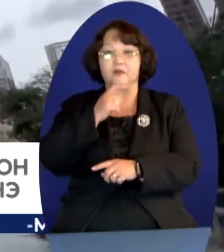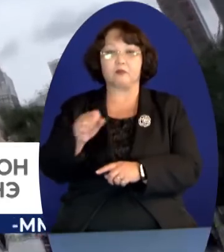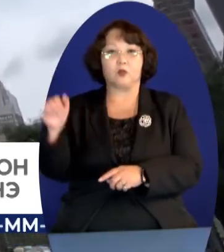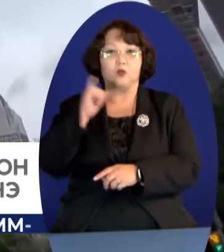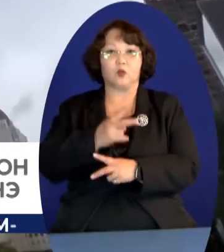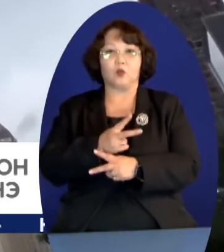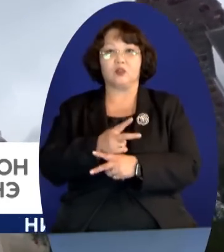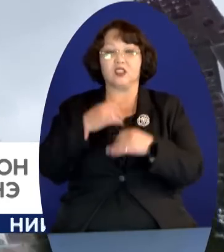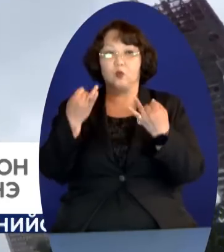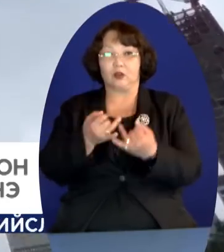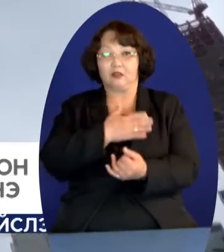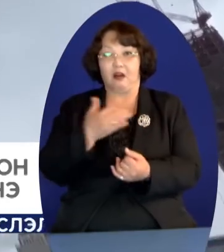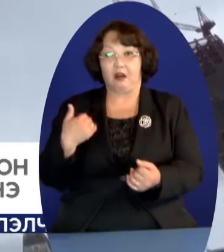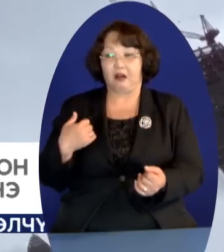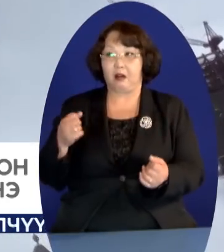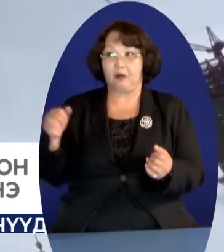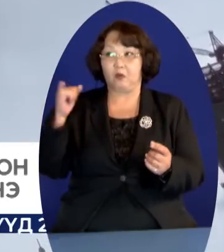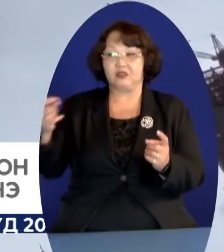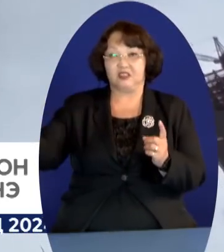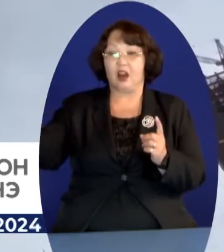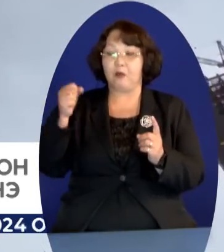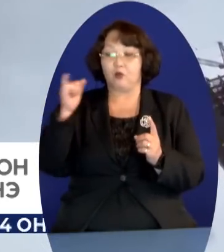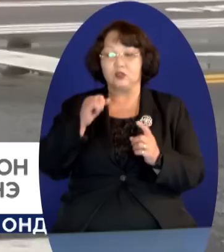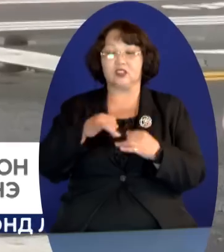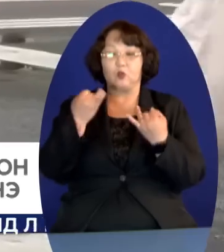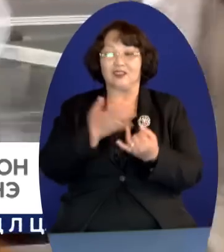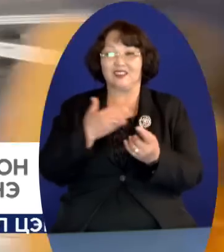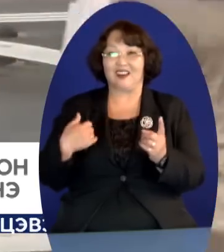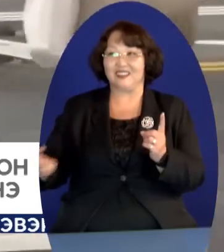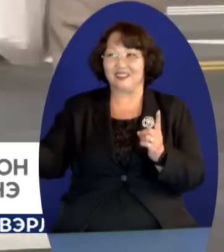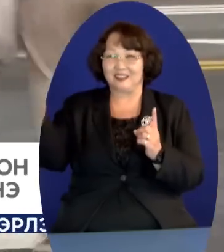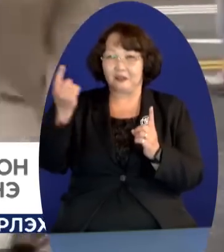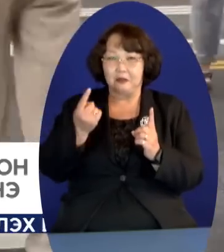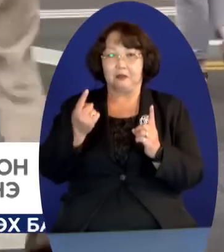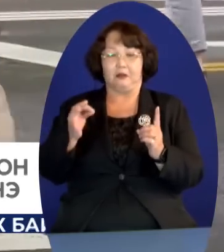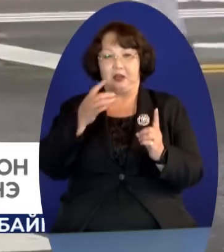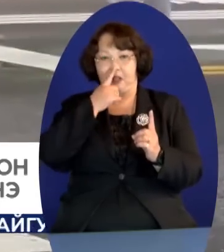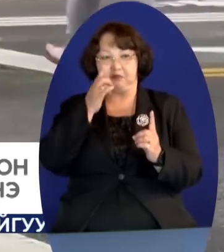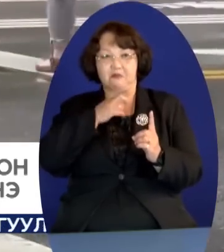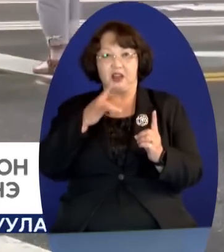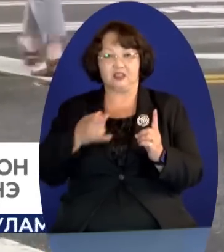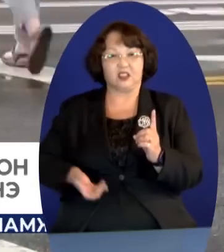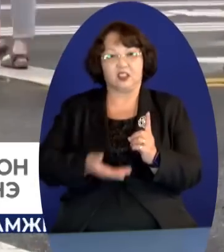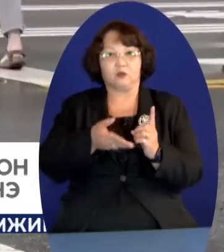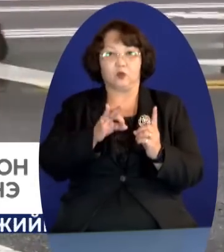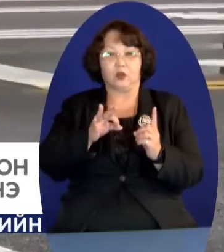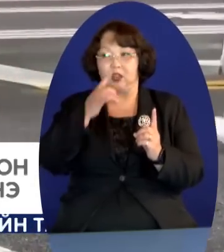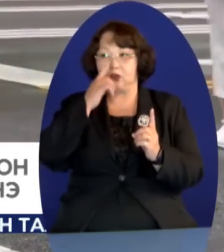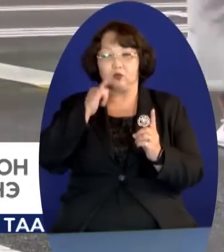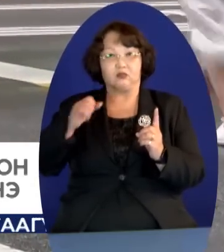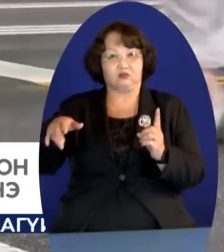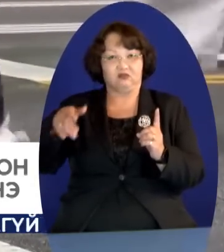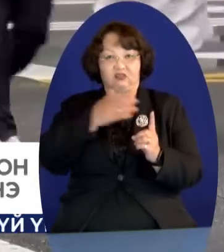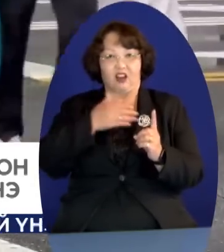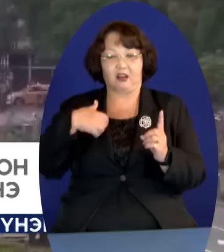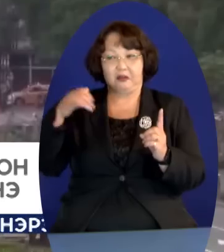хууль тогтоох байгууллагын дарга айлчлал гэдэг Хятадын хувьд хүлэн зөвшөөрөх ямар ч бололцоогүй асуудал учраас Хятадын даргатай уцаар ярих үеэр Тайван